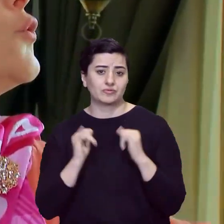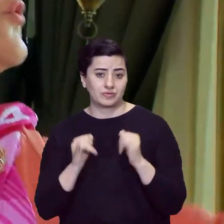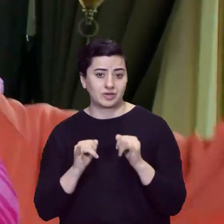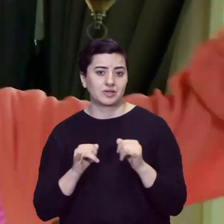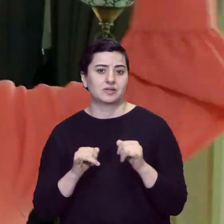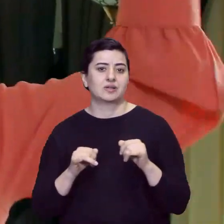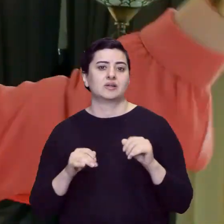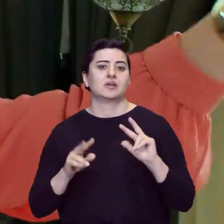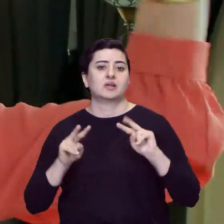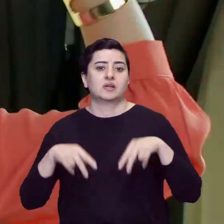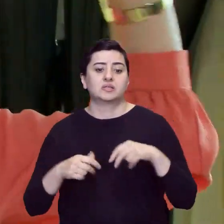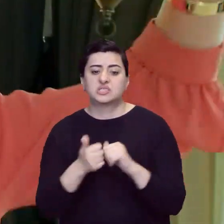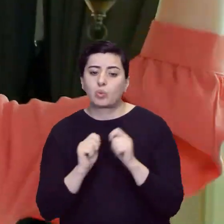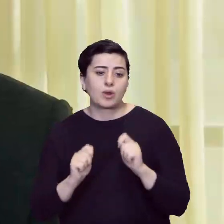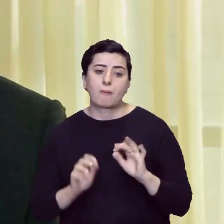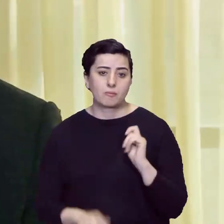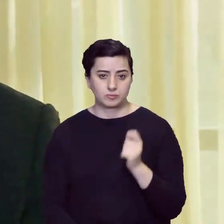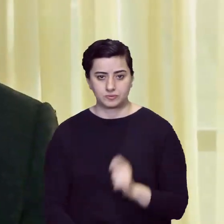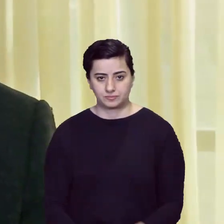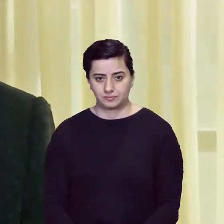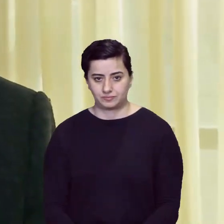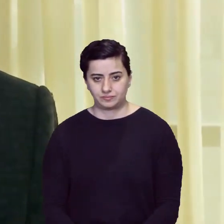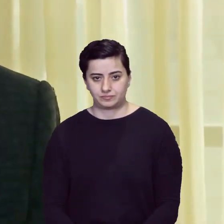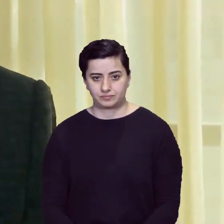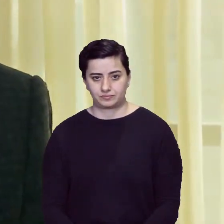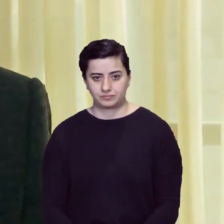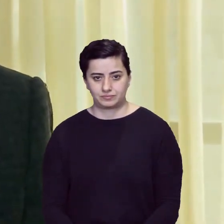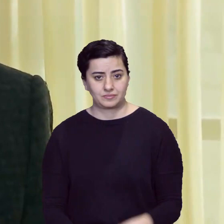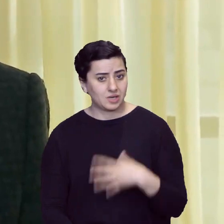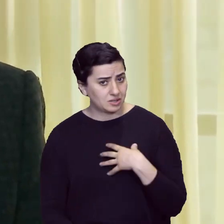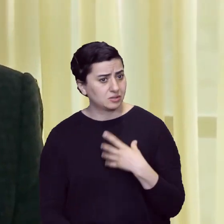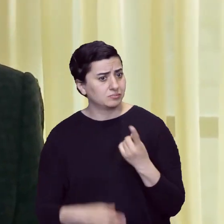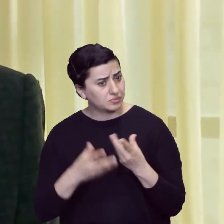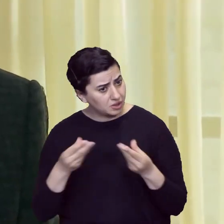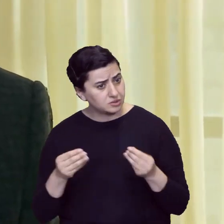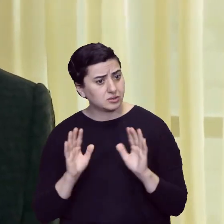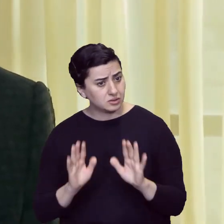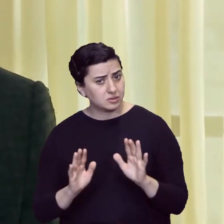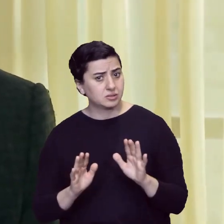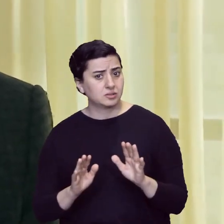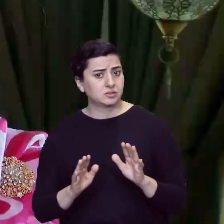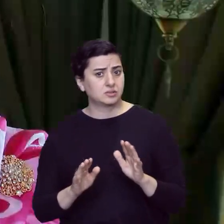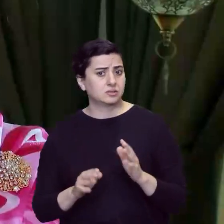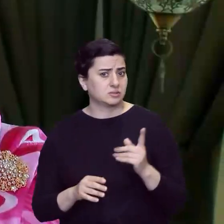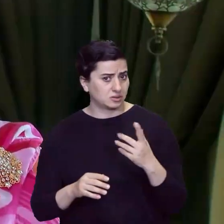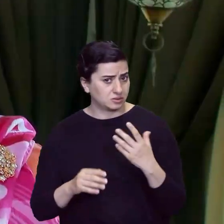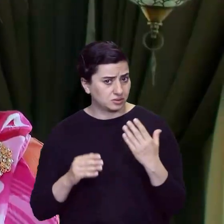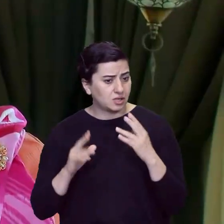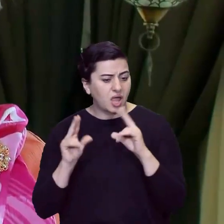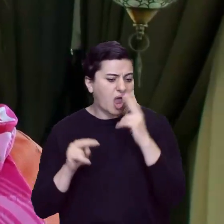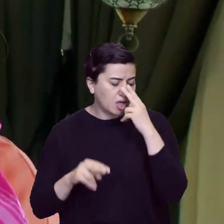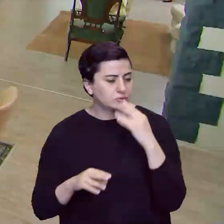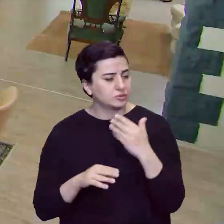Artık oturduğum yerden bile spor yapamam ben, kesin. Halacığım geçer. Dediğim gibi yerini yadırgadın sen.